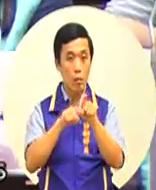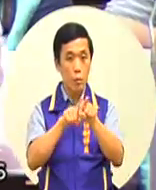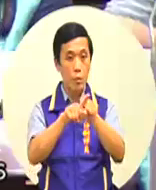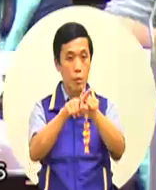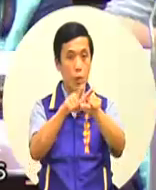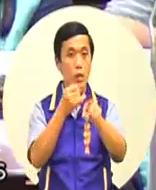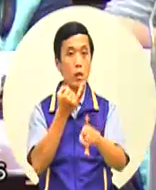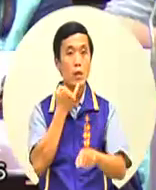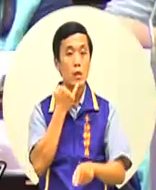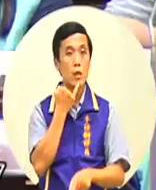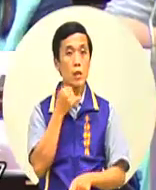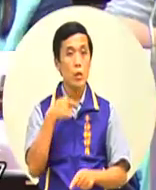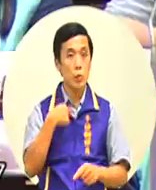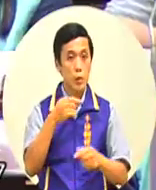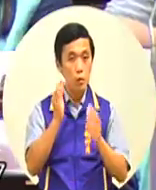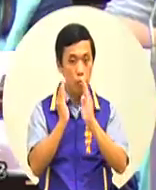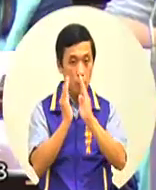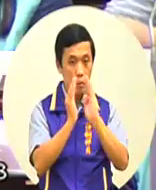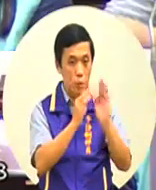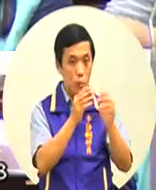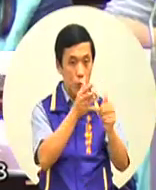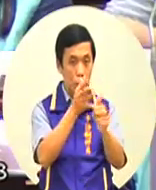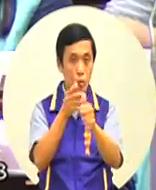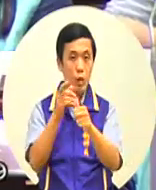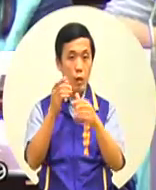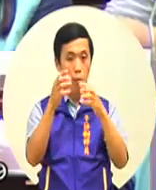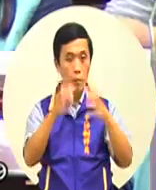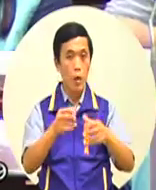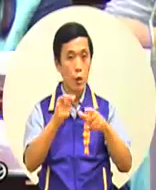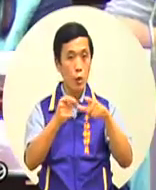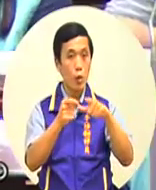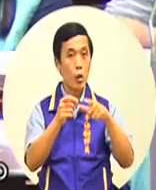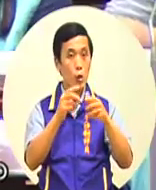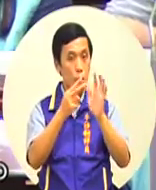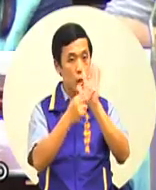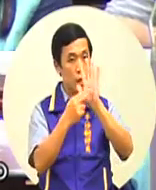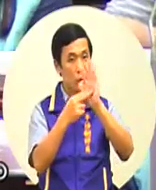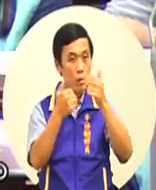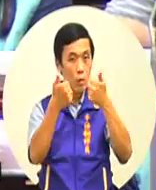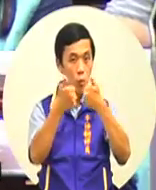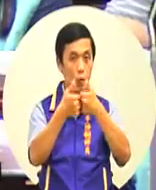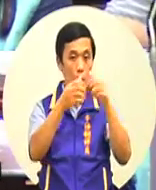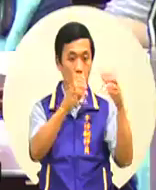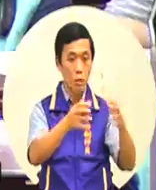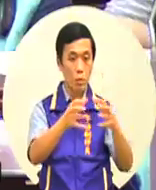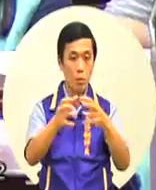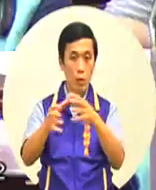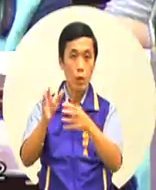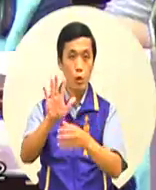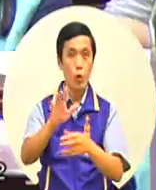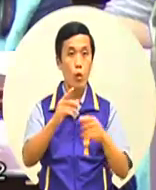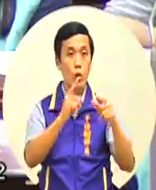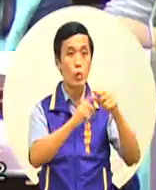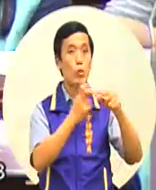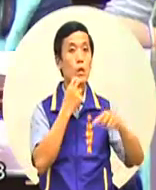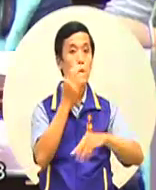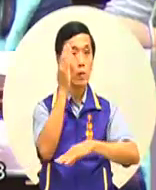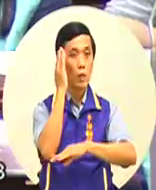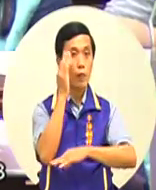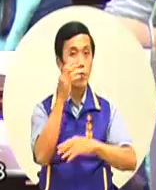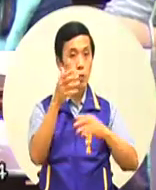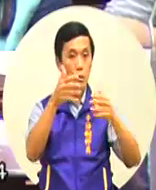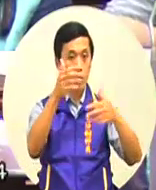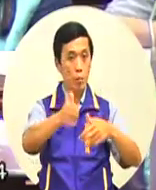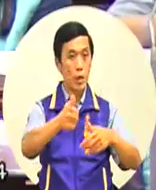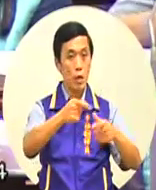我们也都有去盘整，也有去办说明会，然后我们也有中央也有下来开说明会，然后我